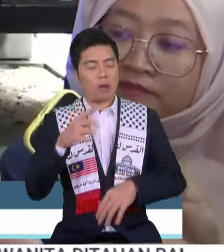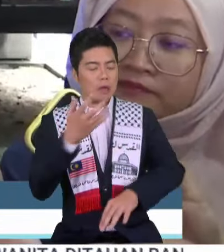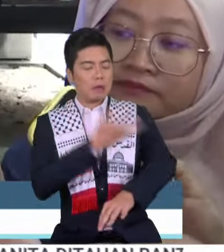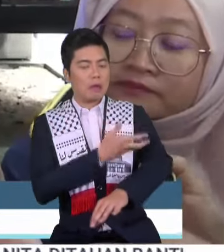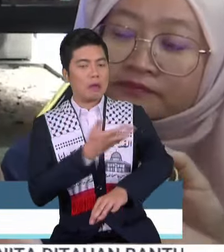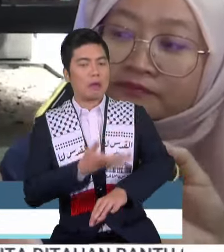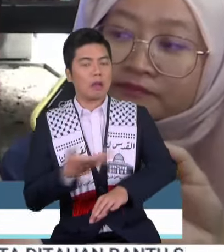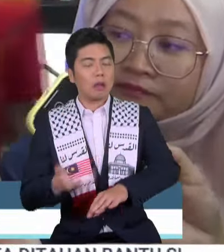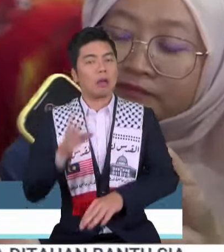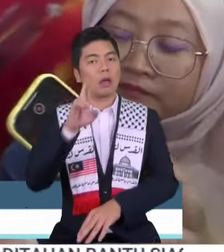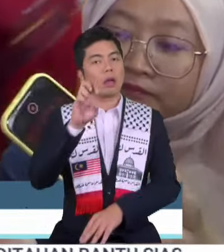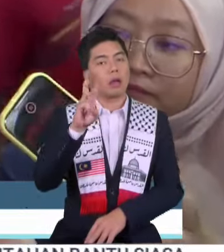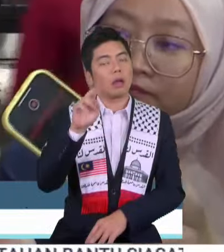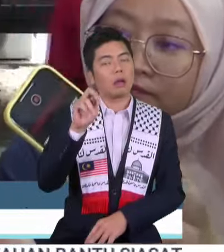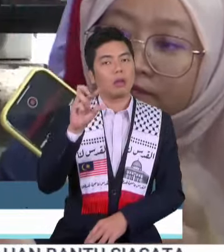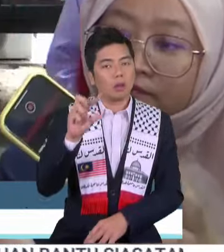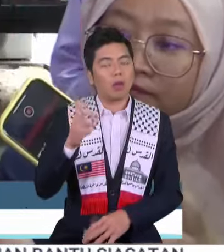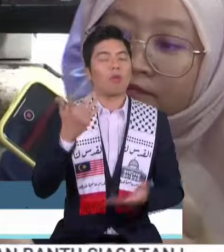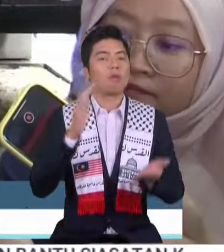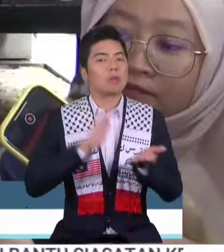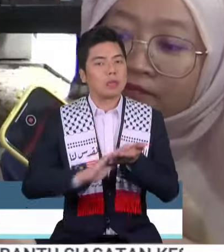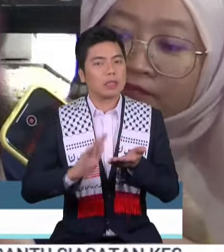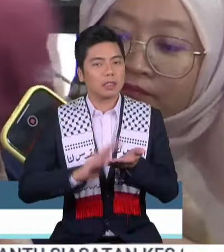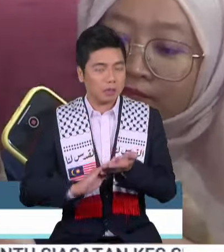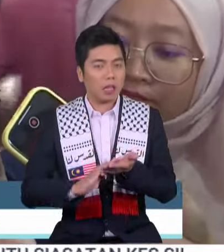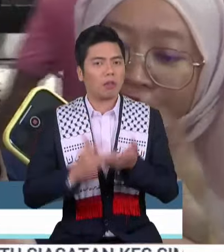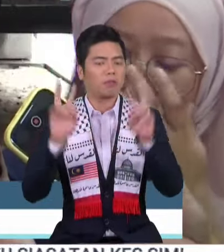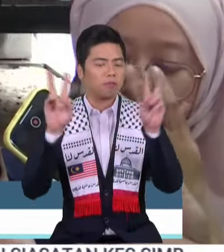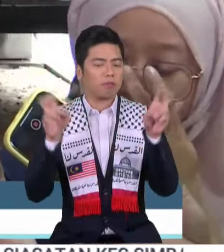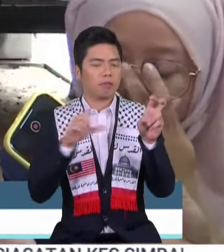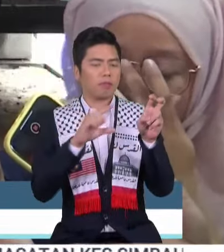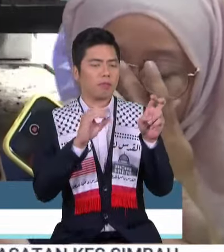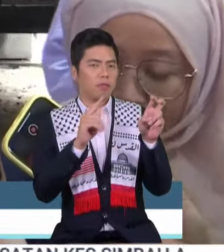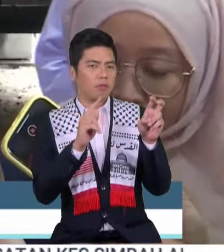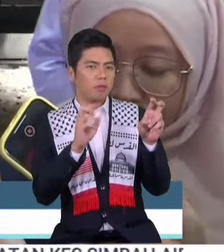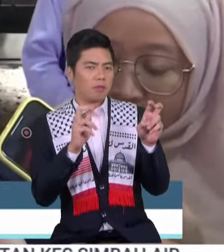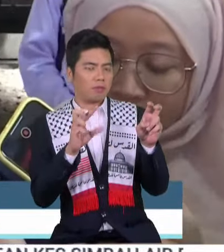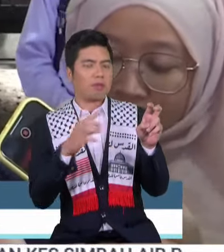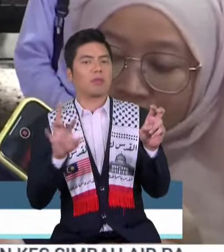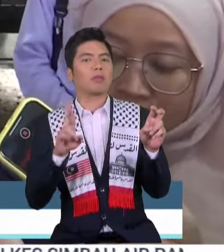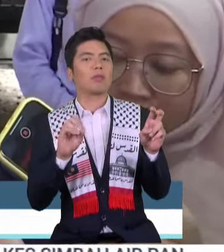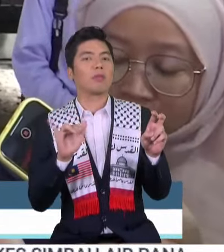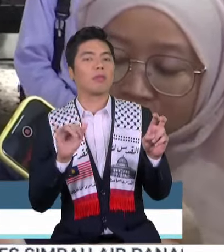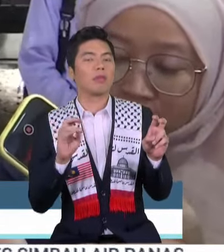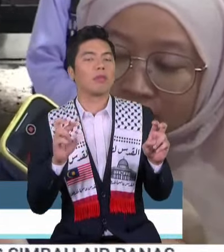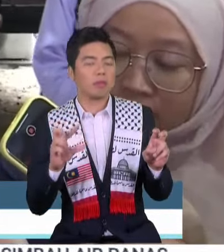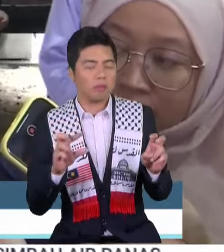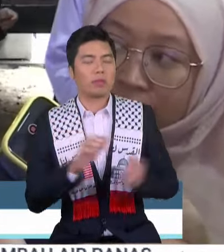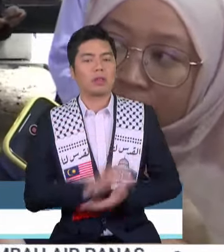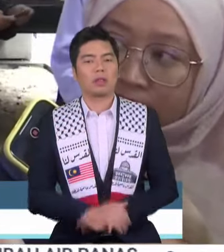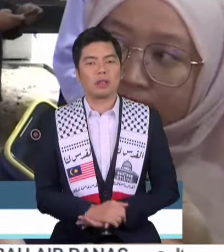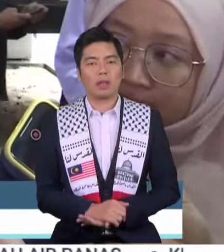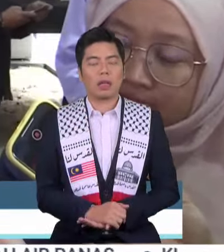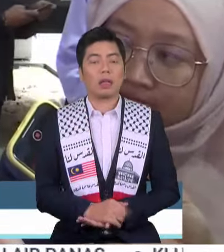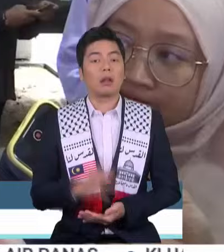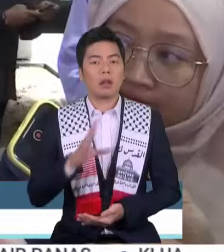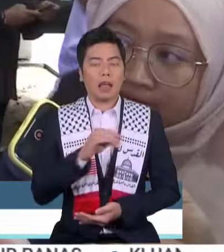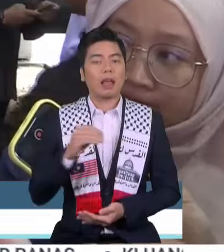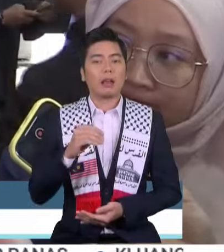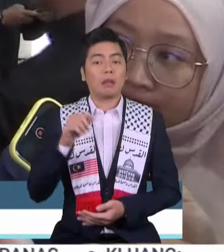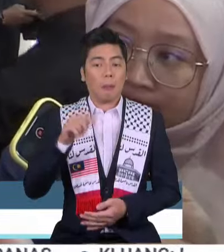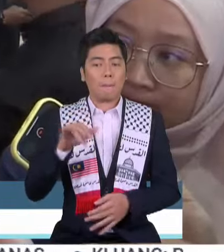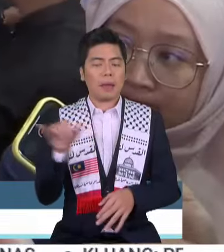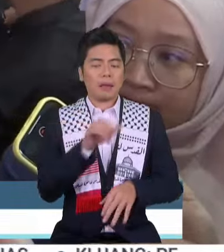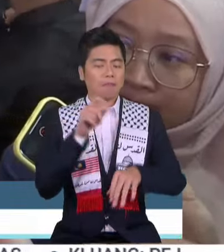royong, tradisi merewang orang panggil, tapi kita dulu gotong royong lah, ya. Dan dalam masa yang sama kita dapat mengeratkan